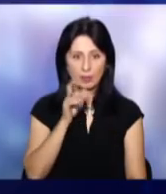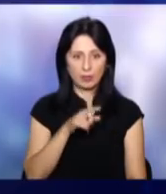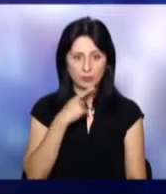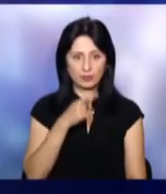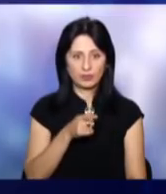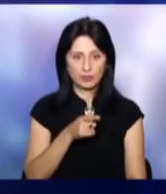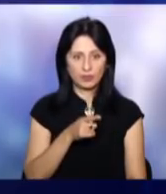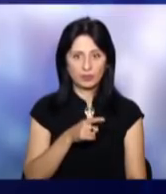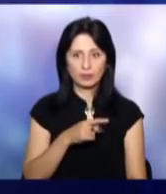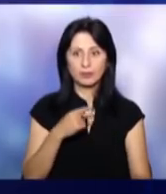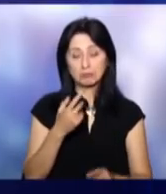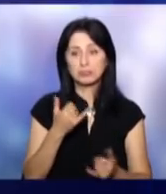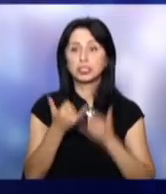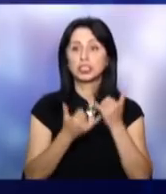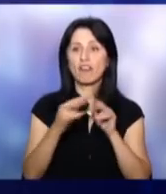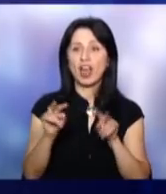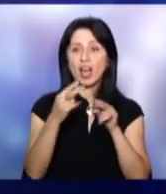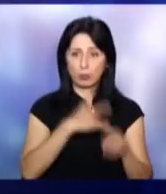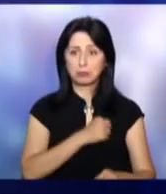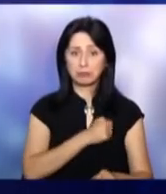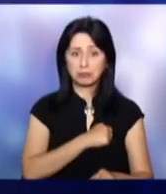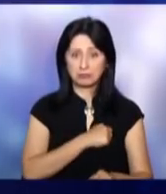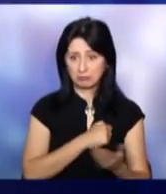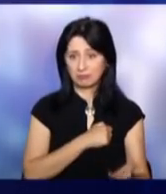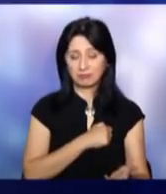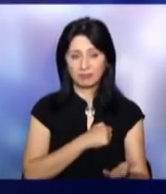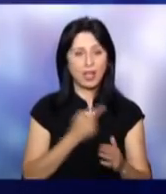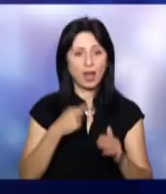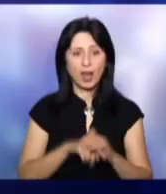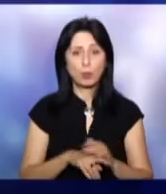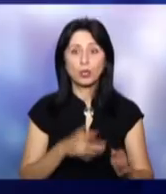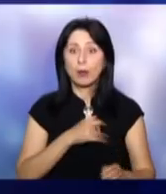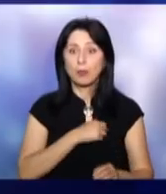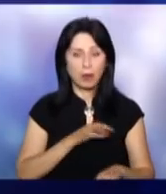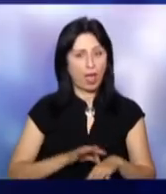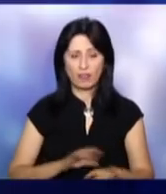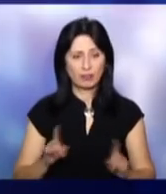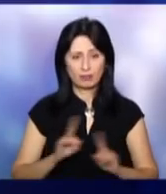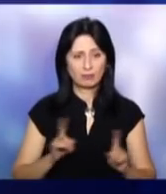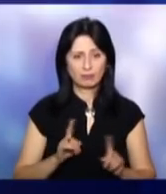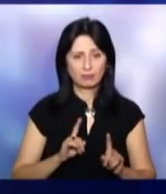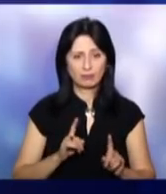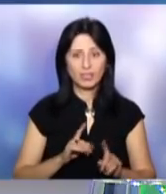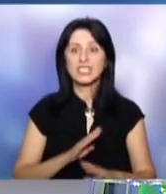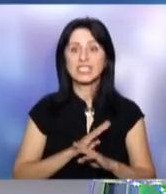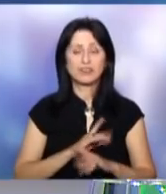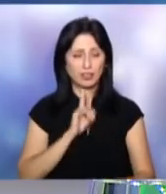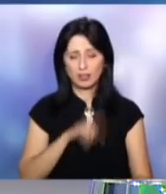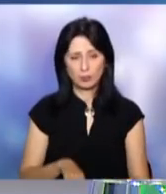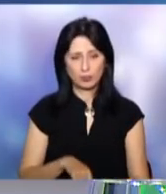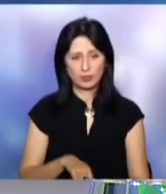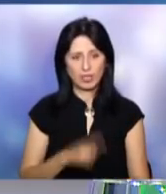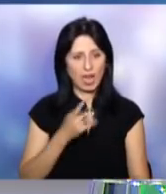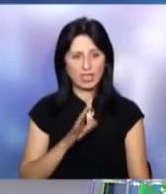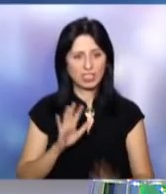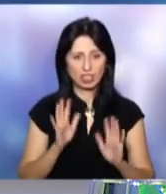ფანჯიკიძე. შეყვარებულის დანახვისას. შეყვარებულის დანახვისას, ანუ გამოდის, რომ არც ერთი ეს სიმპტომი არ არის სასიკვდილო. არც